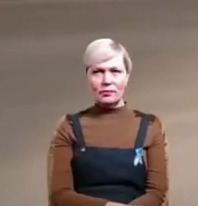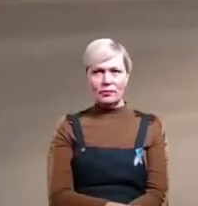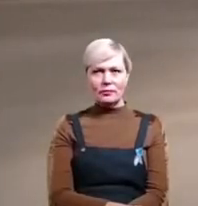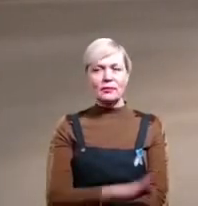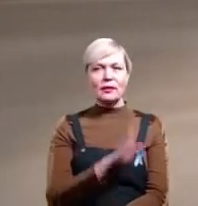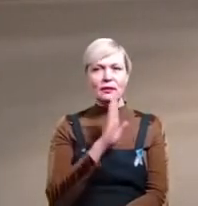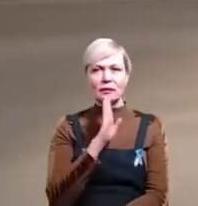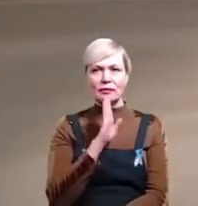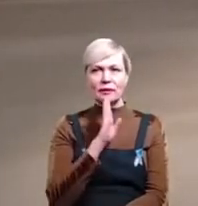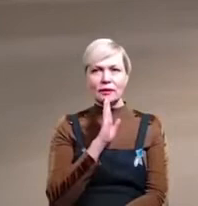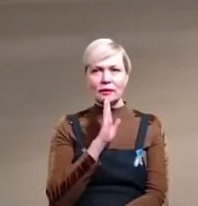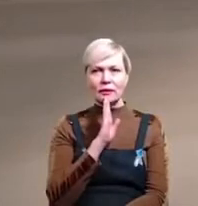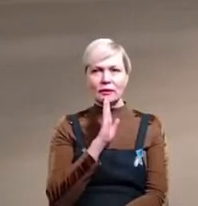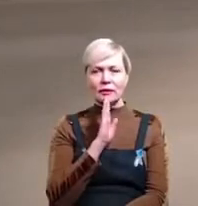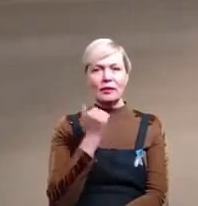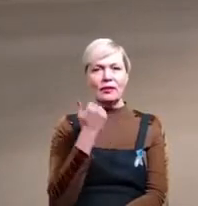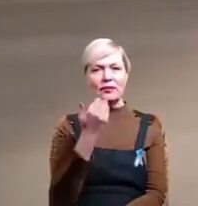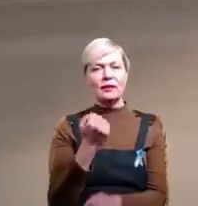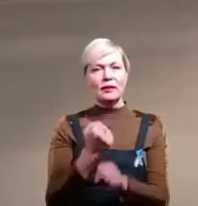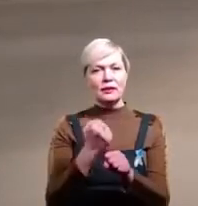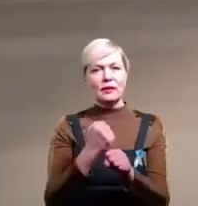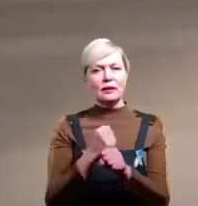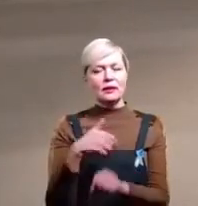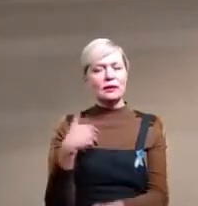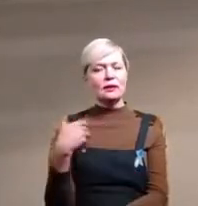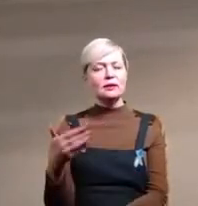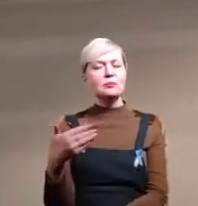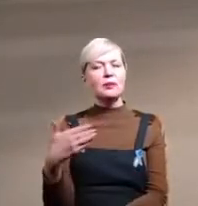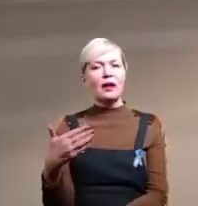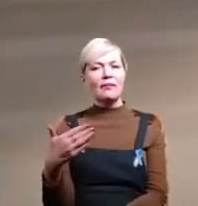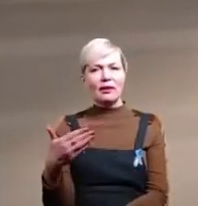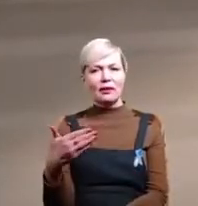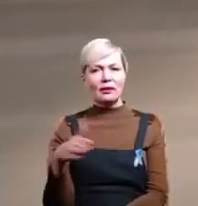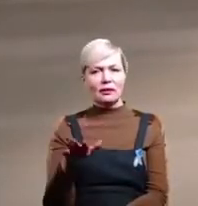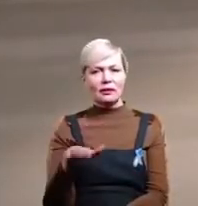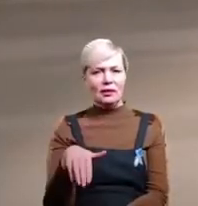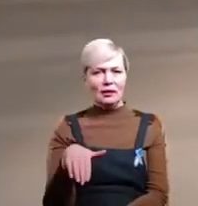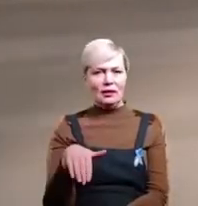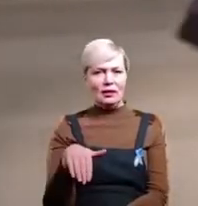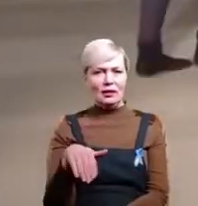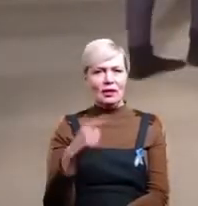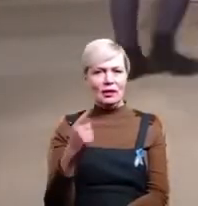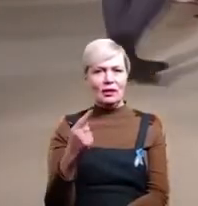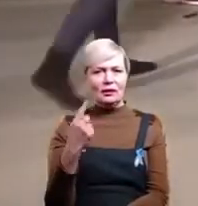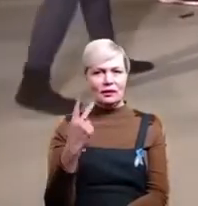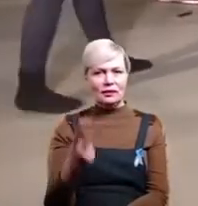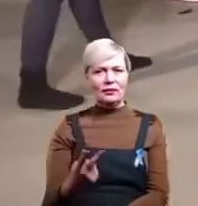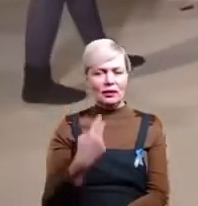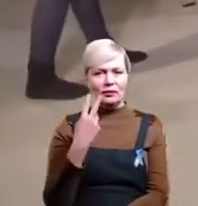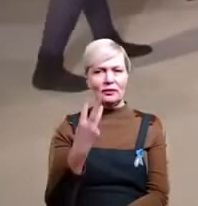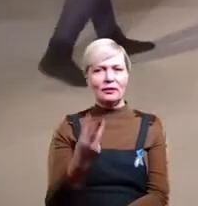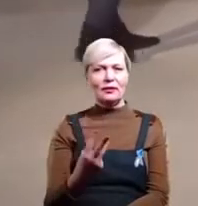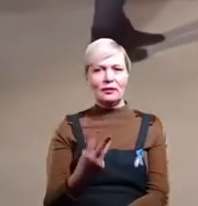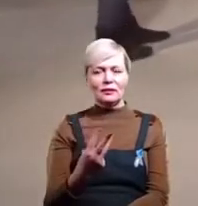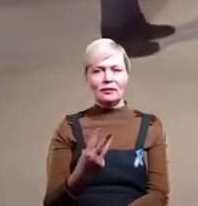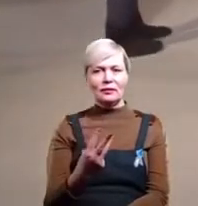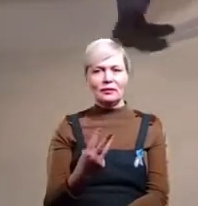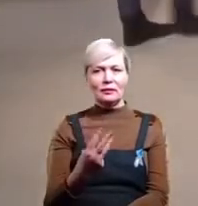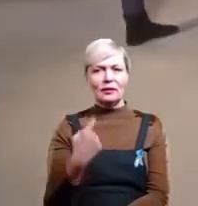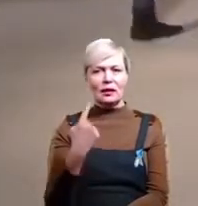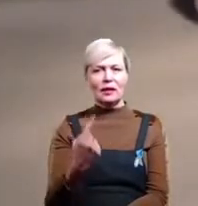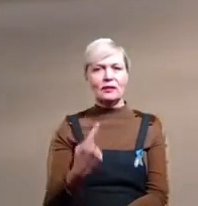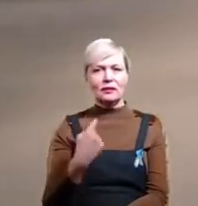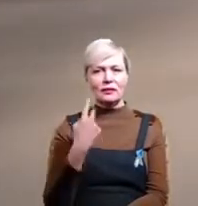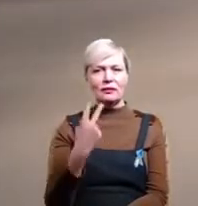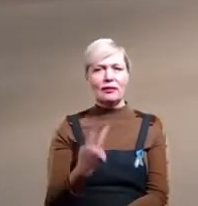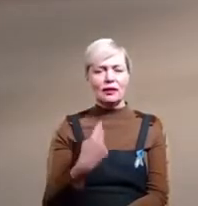Девочки, вы делаете с правой ноги. Раз, два, три. Раз,